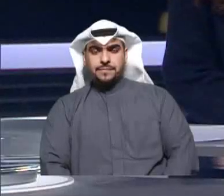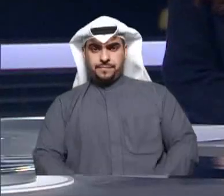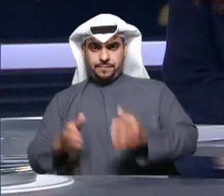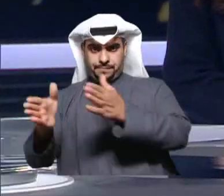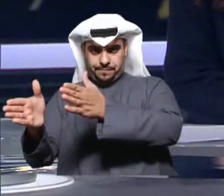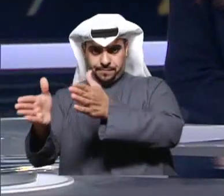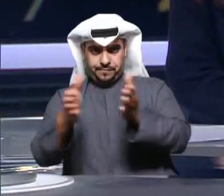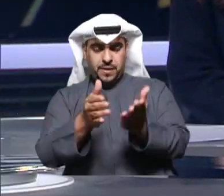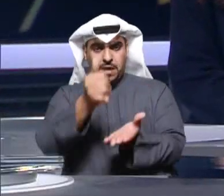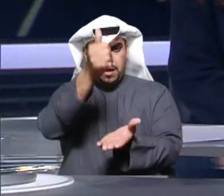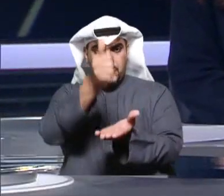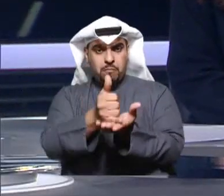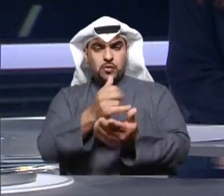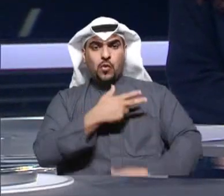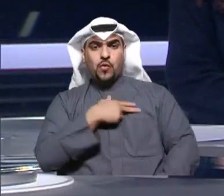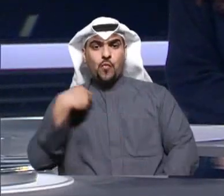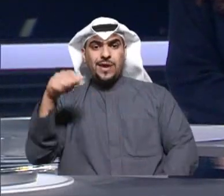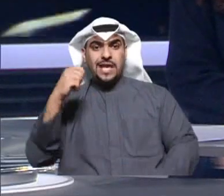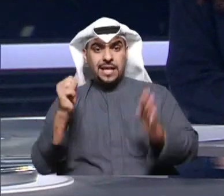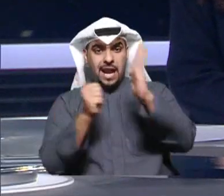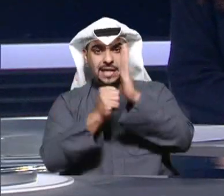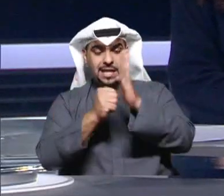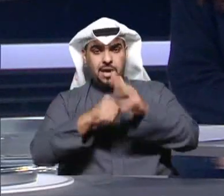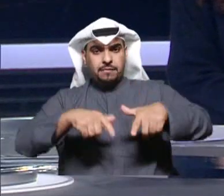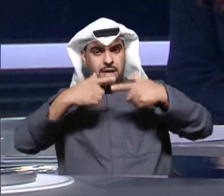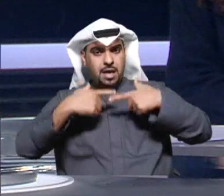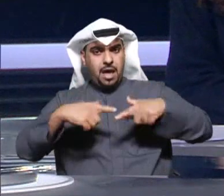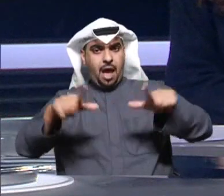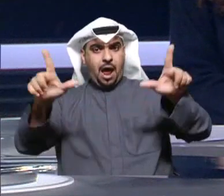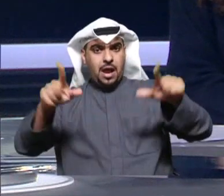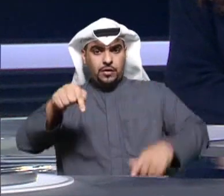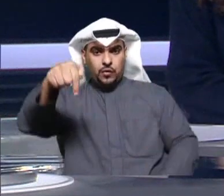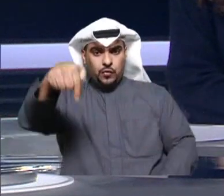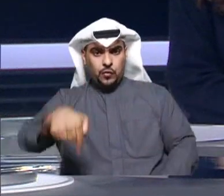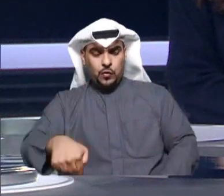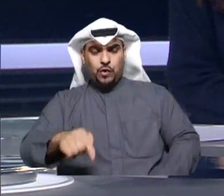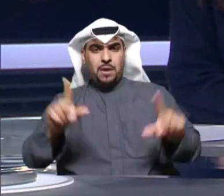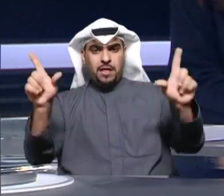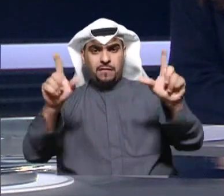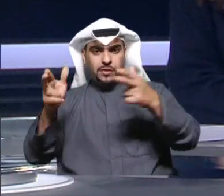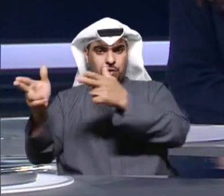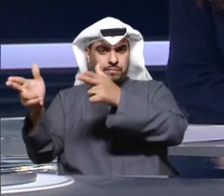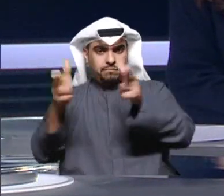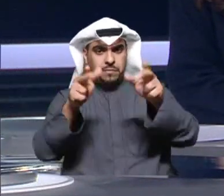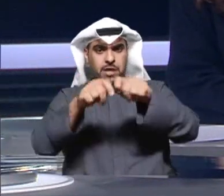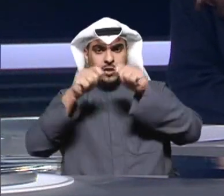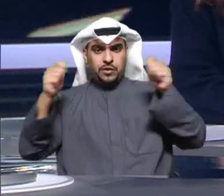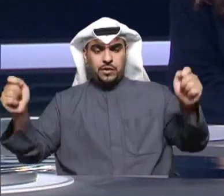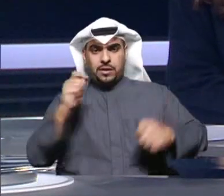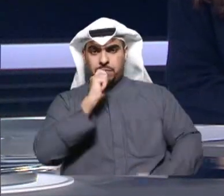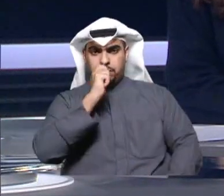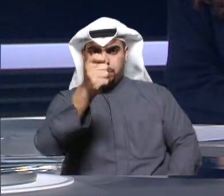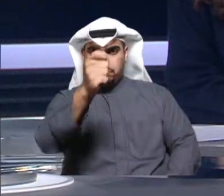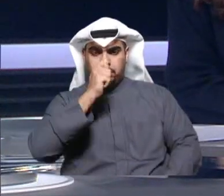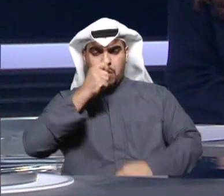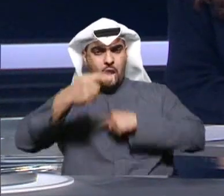كان المتحدث الرسمي للمؤسسة العامة للرعاية السكنية المهندس إبراهيم الناشي خلال المؤتمر الصحفي الذي تعقده المؤسسة شهريا